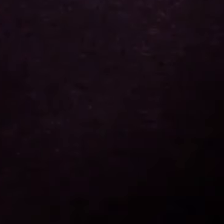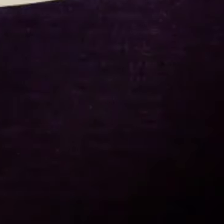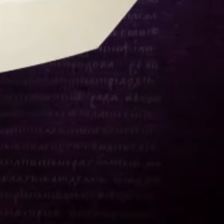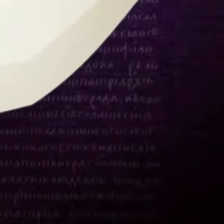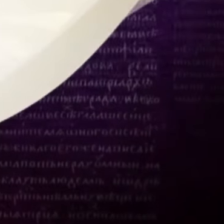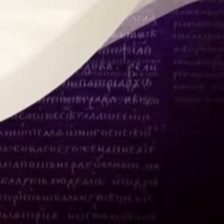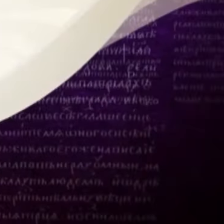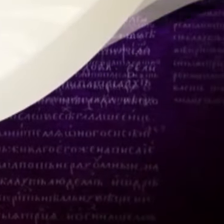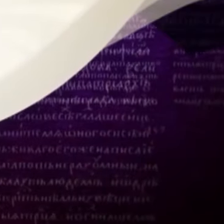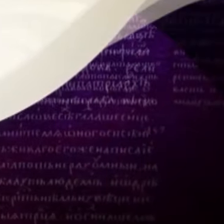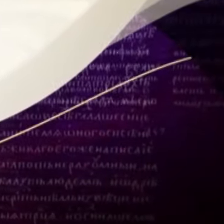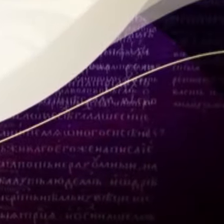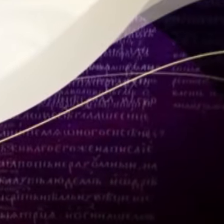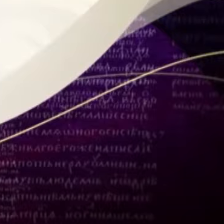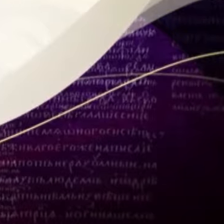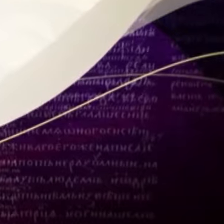Чудесно.